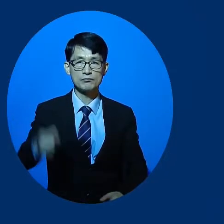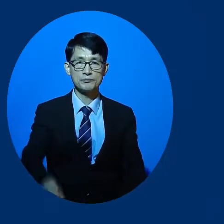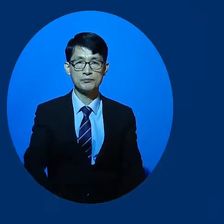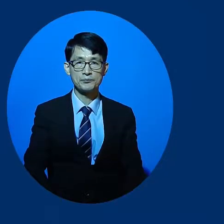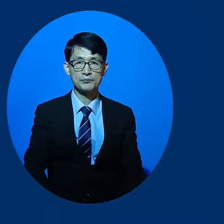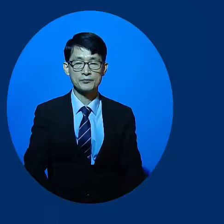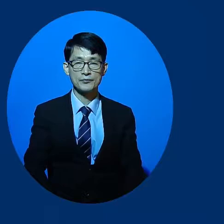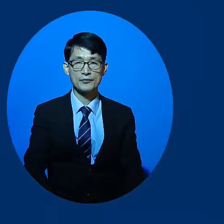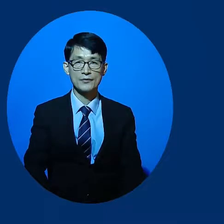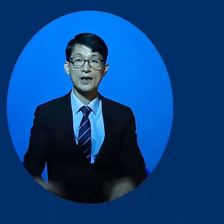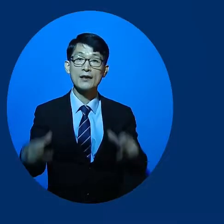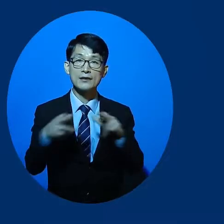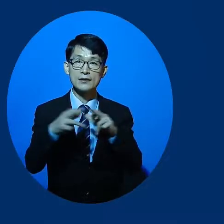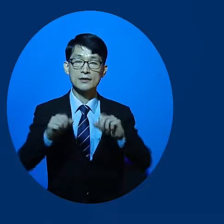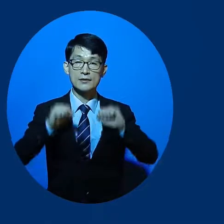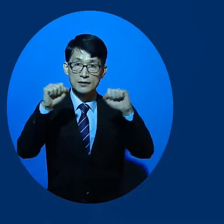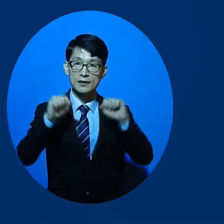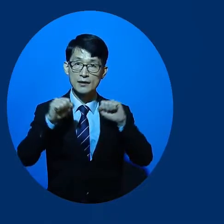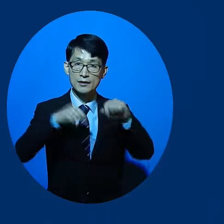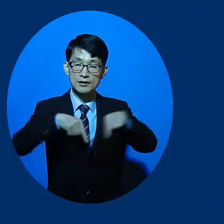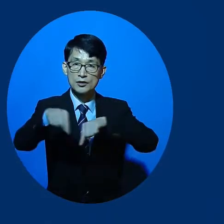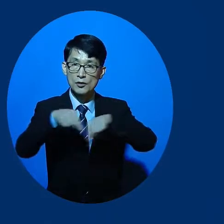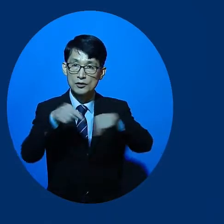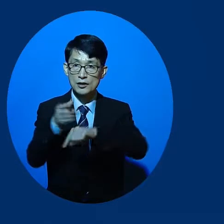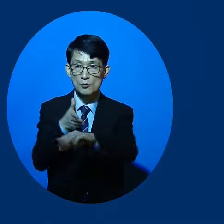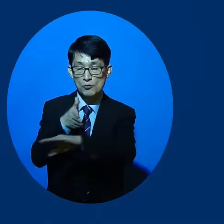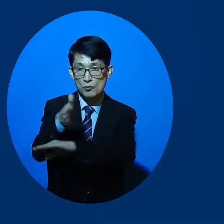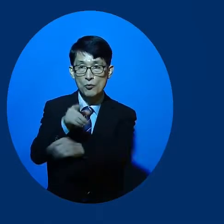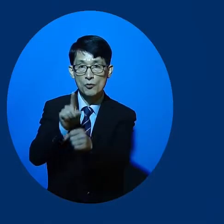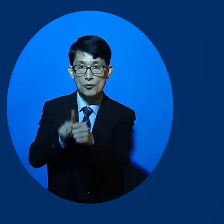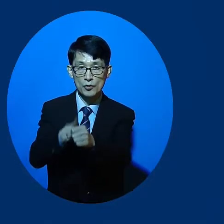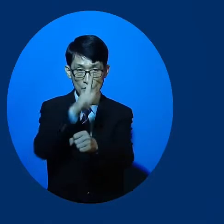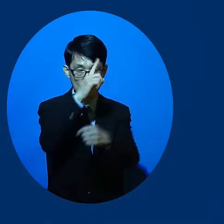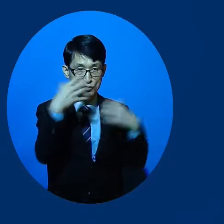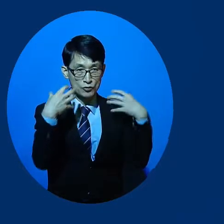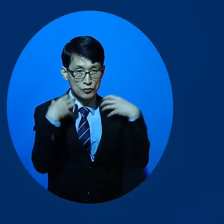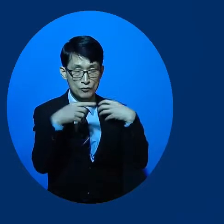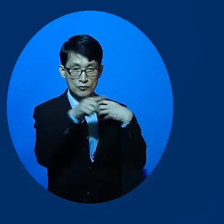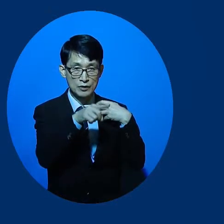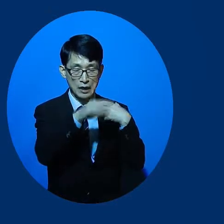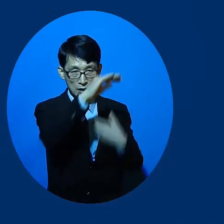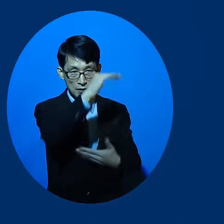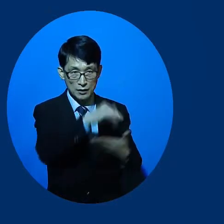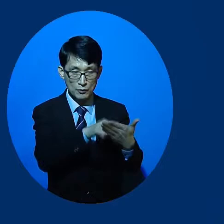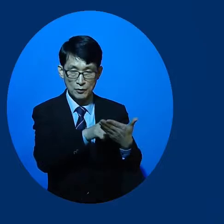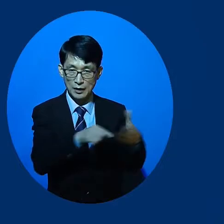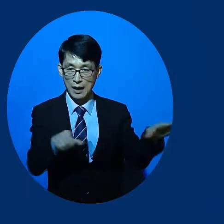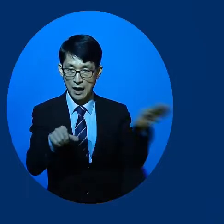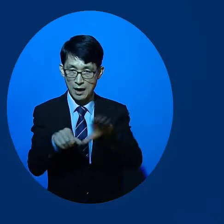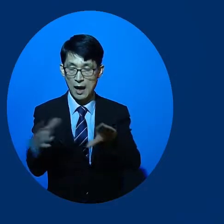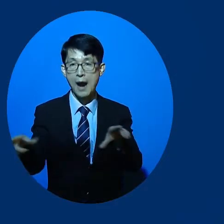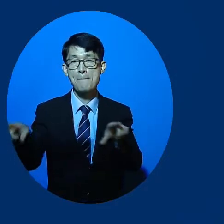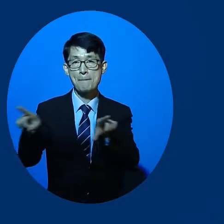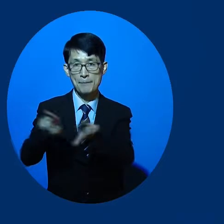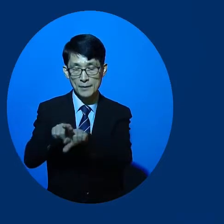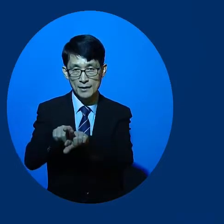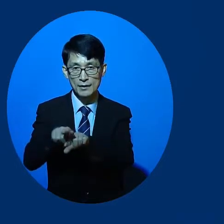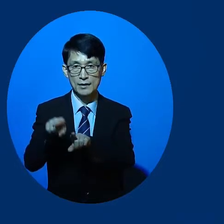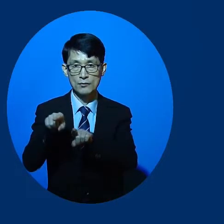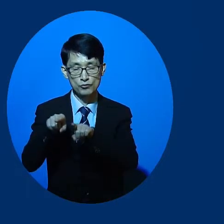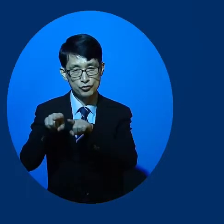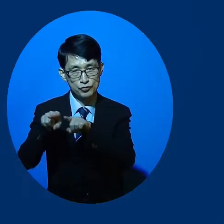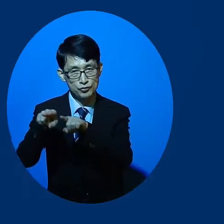장애인 체육 정책 방향도 정부의 추진 전략을 기반으로 함께 성장하는 전략을 추진할 수